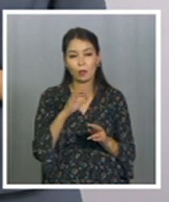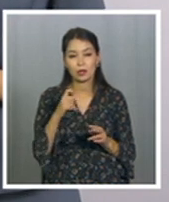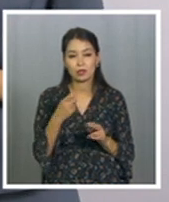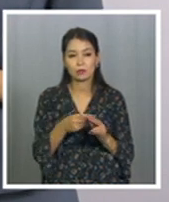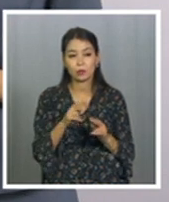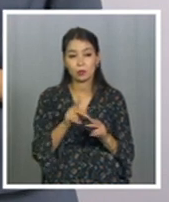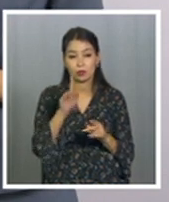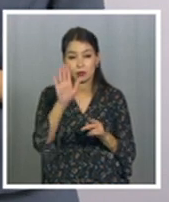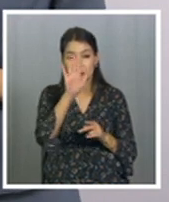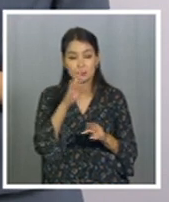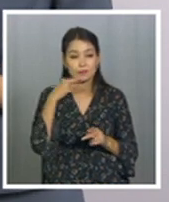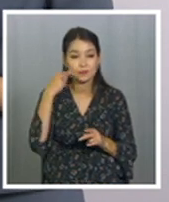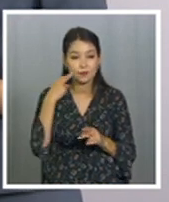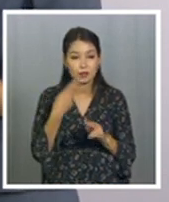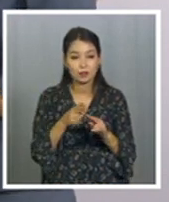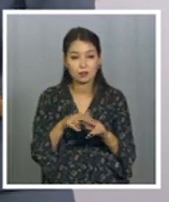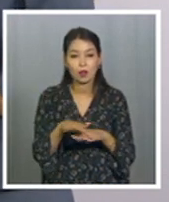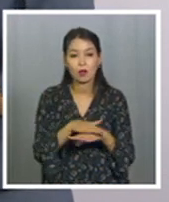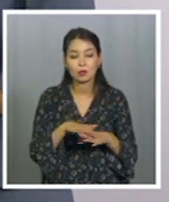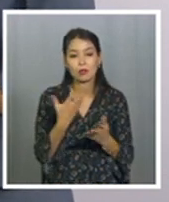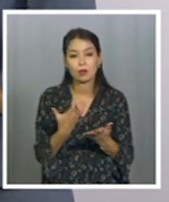бөліктің ауданын табу керек.